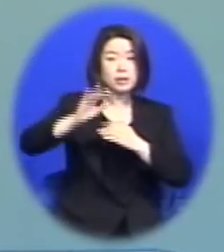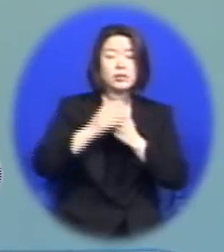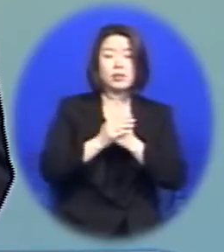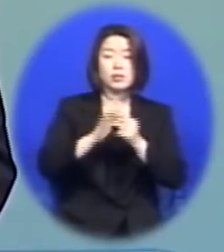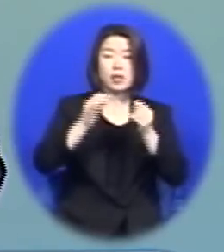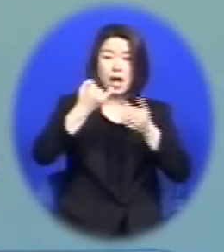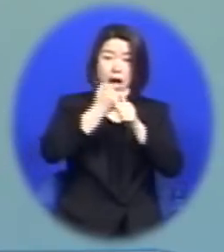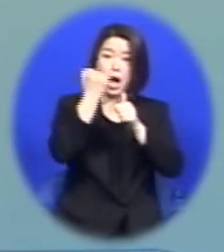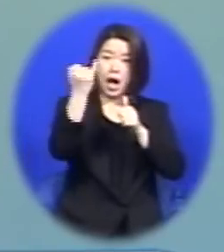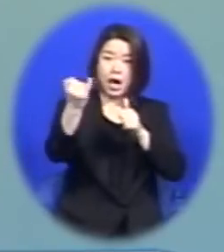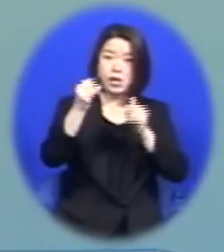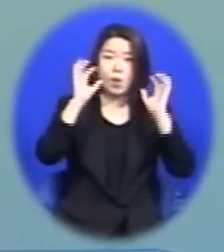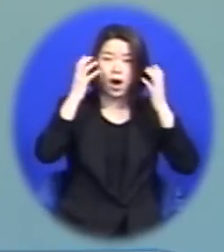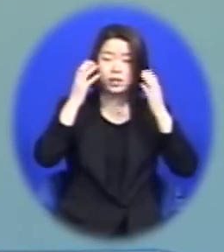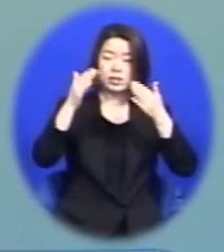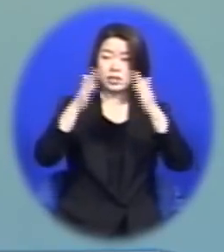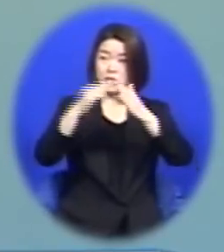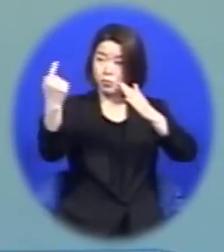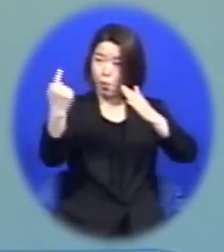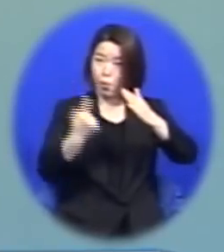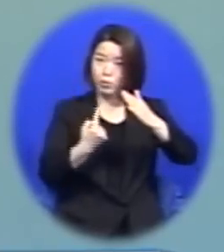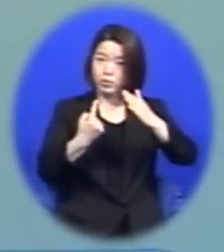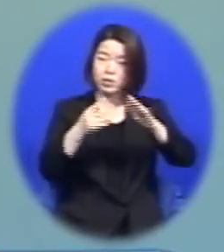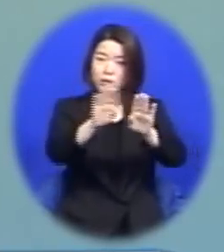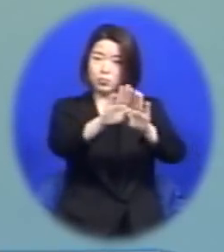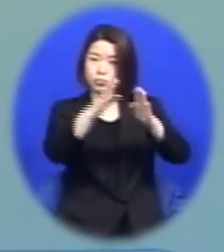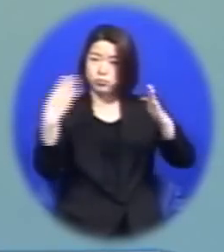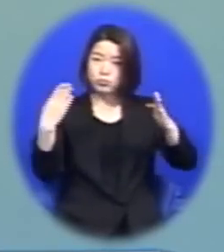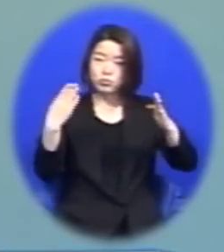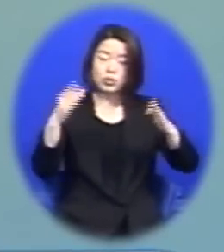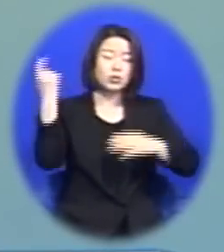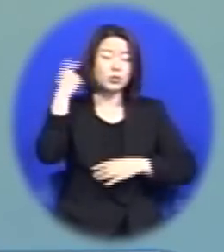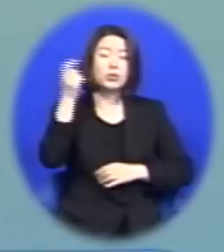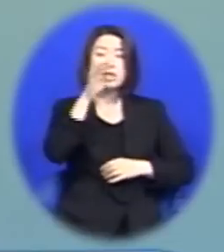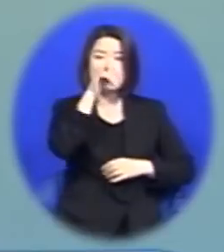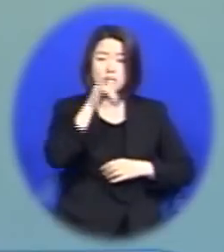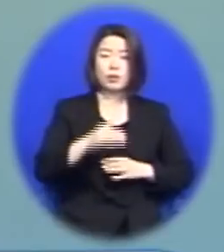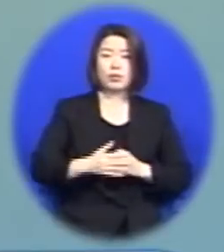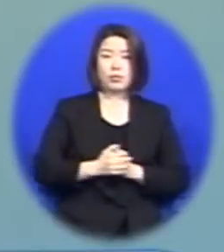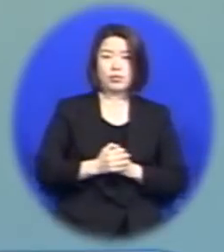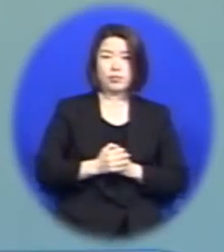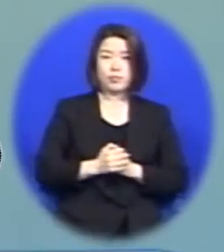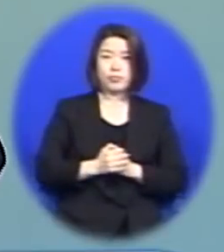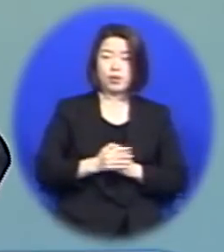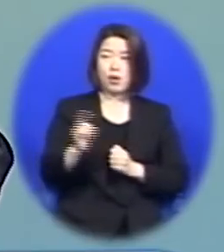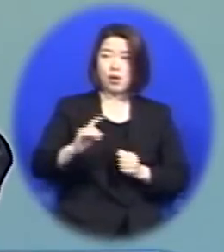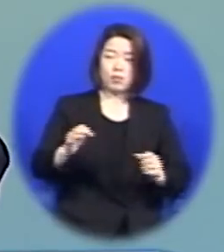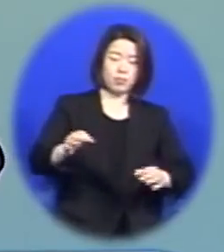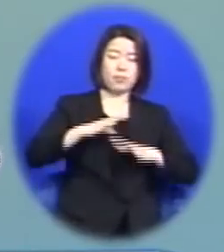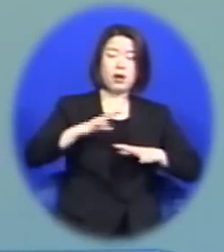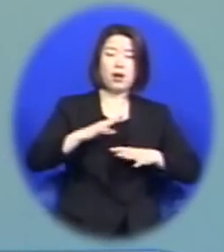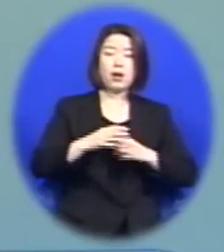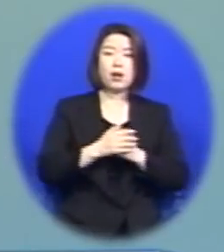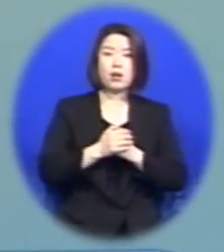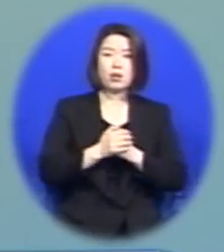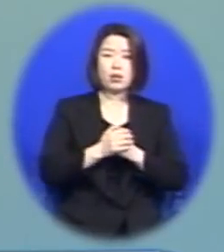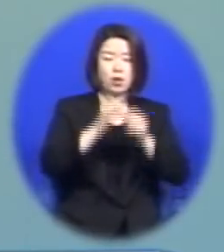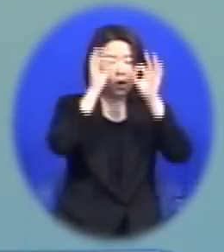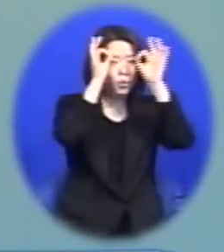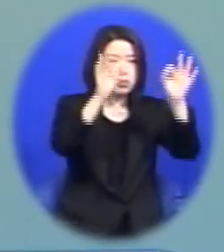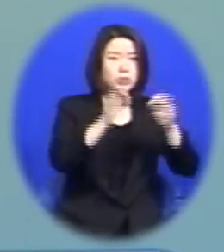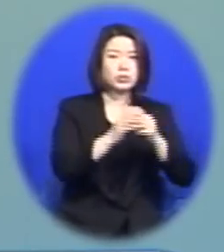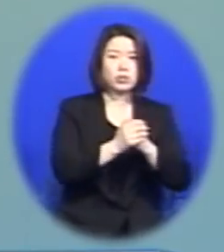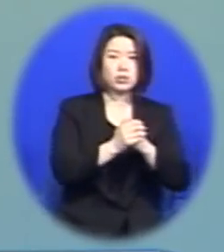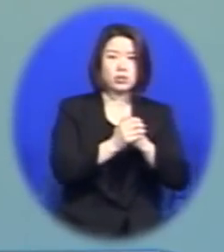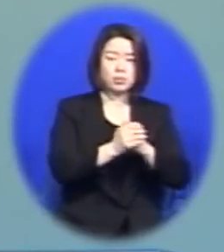아이들이 집에 들어오는 경관의 들어오는 소리가 들렸어 팟 을 장을 그걸 볼 둔 것을